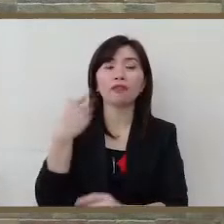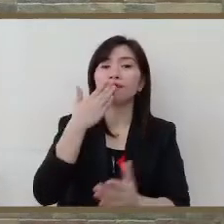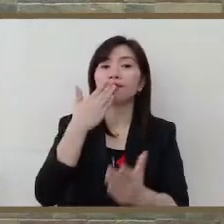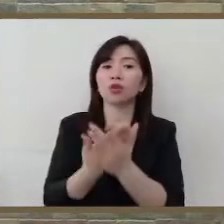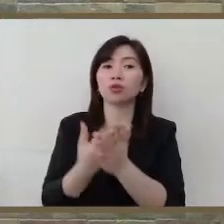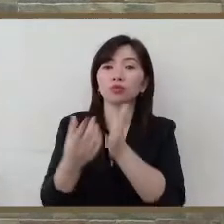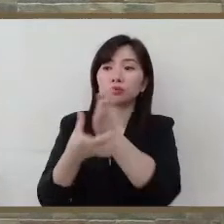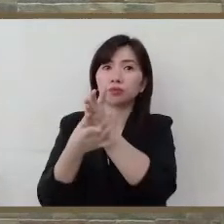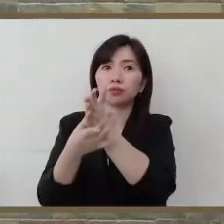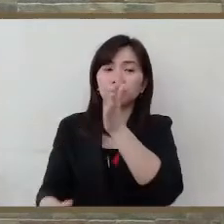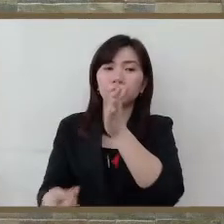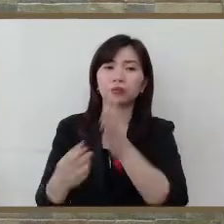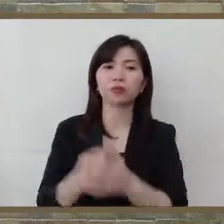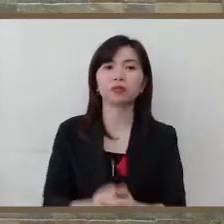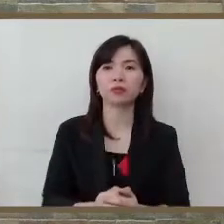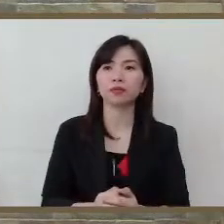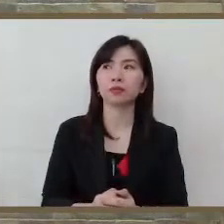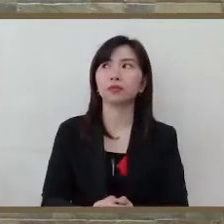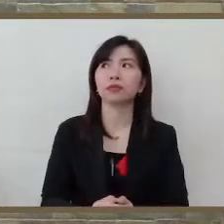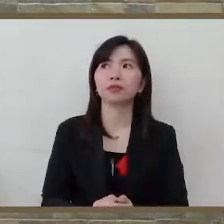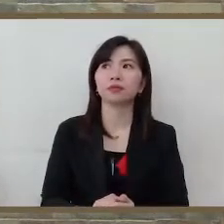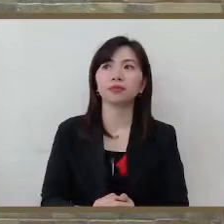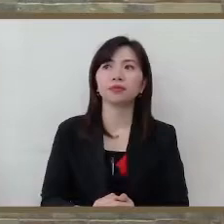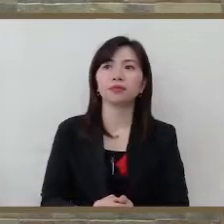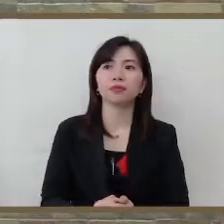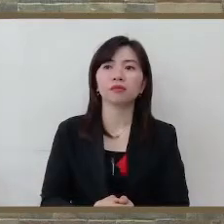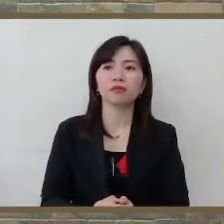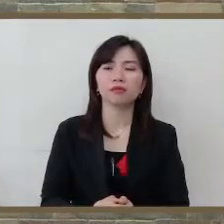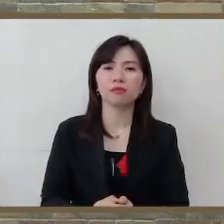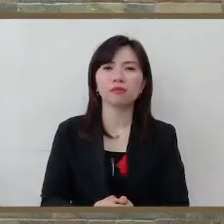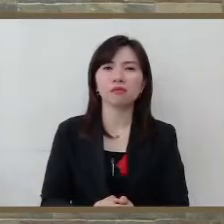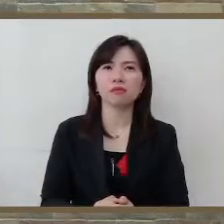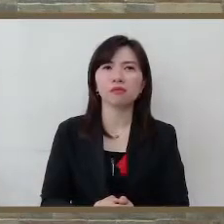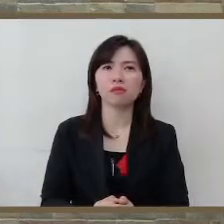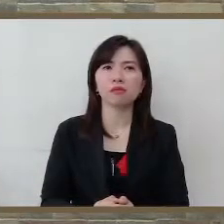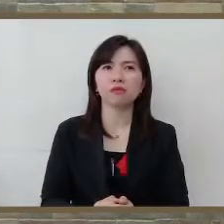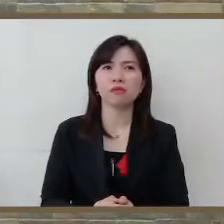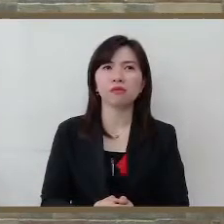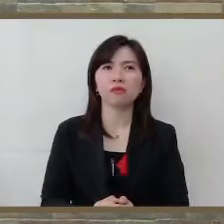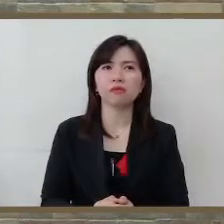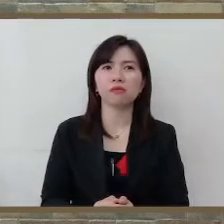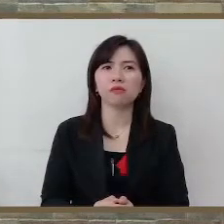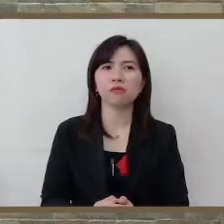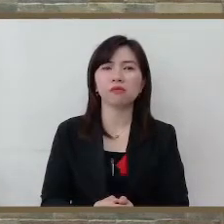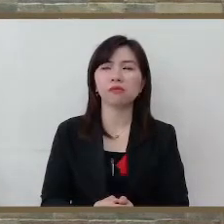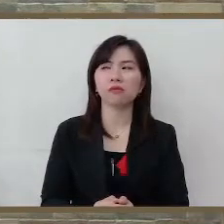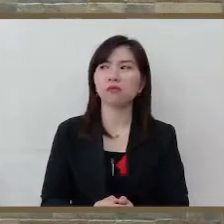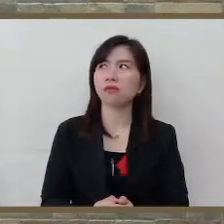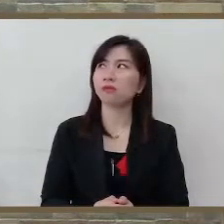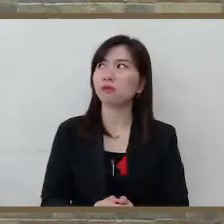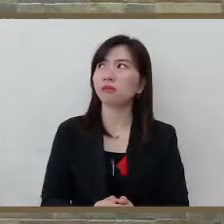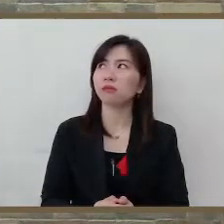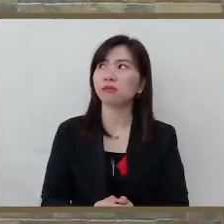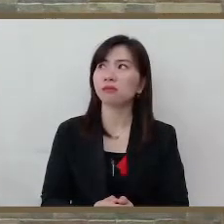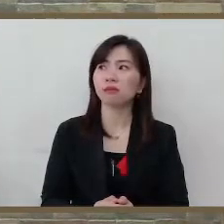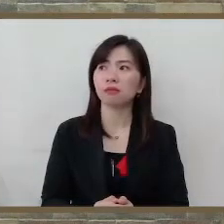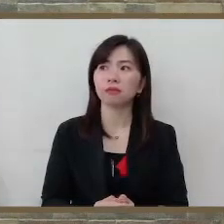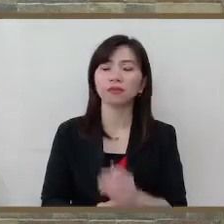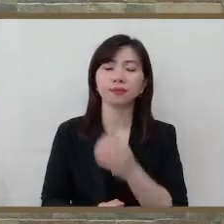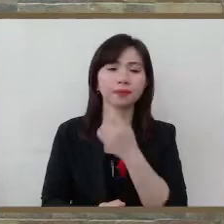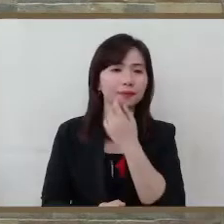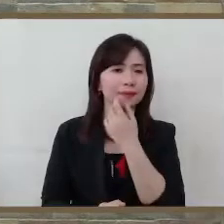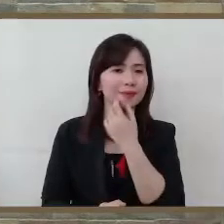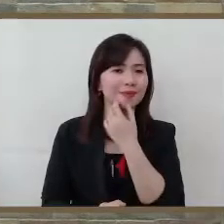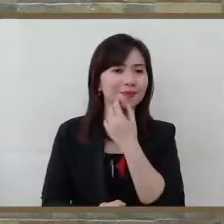lahat nakakakuha ng maayos na oil. Yes, maaaring makikita mo during those times, mayroong mga taong may oil, pero hindi